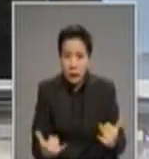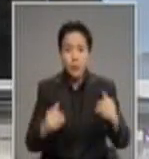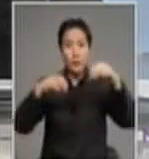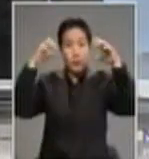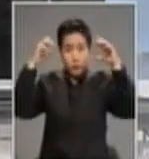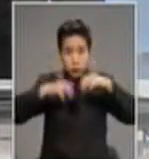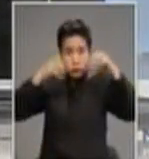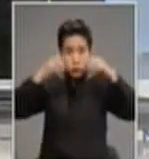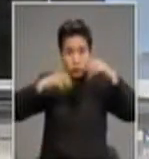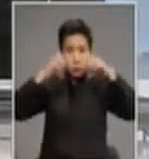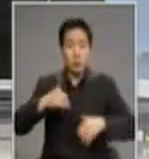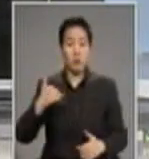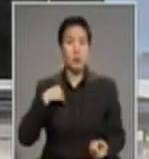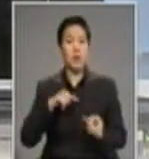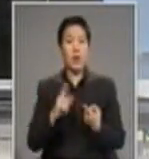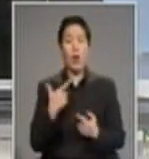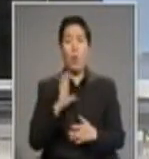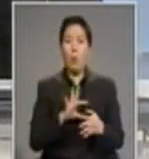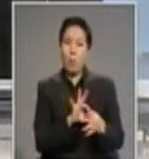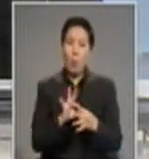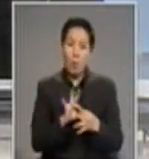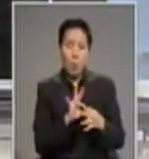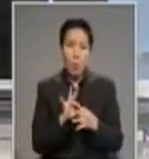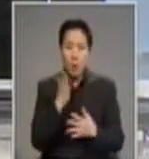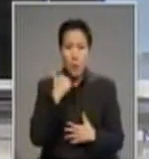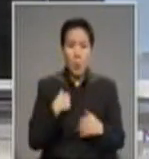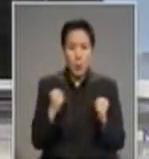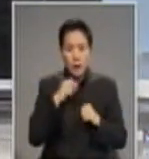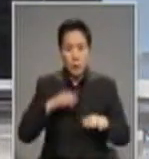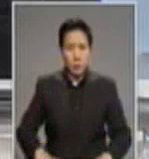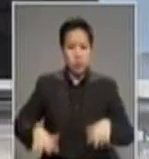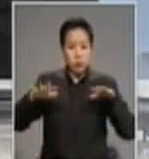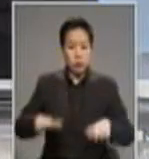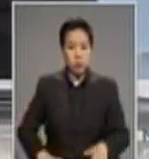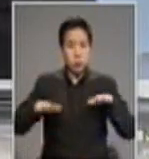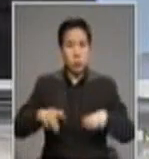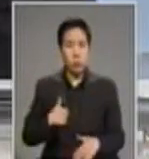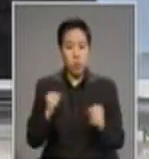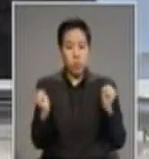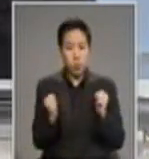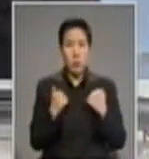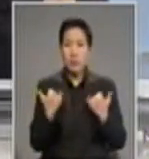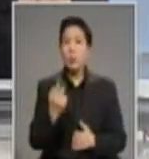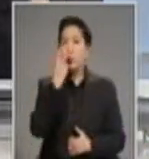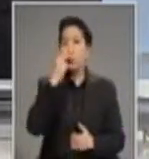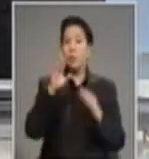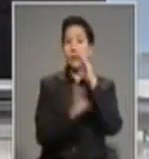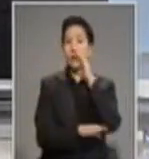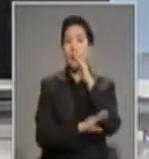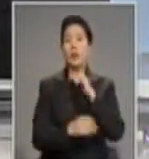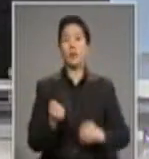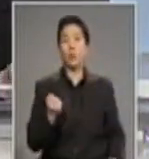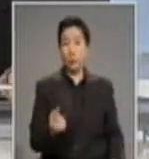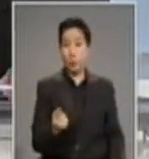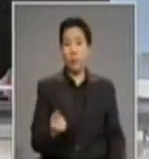อย่างหนักในหลายพื้นที่ก็สร้างความกวลใจให้กับชาวบ้านเพราะว่ากลัวว่าระดับน้ำจะเพิ่มสูงขึ้นมาอีกรอกนึงนะฮะเดี๋ยวเราไปตามสถานการณ์รายงานสดนะครับจาก